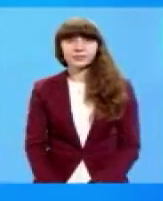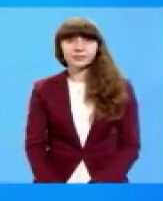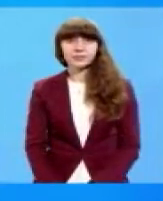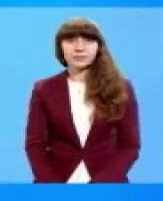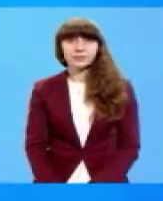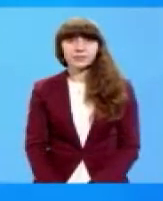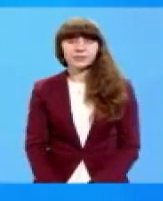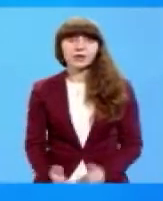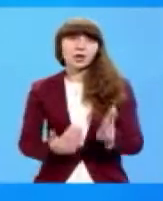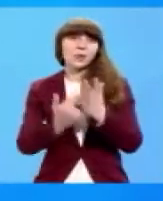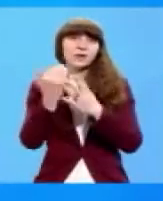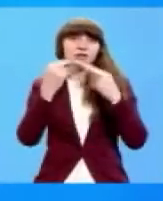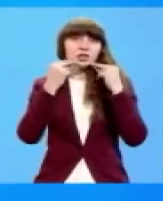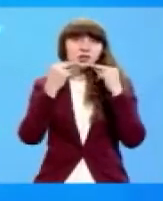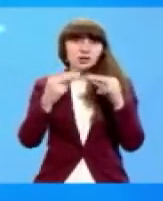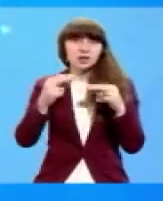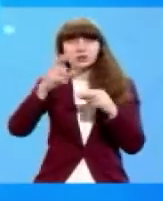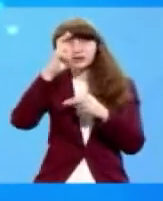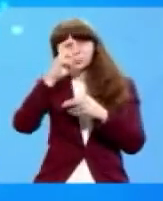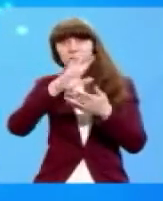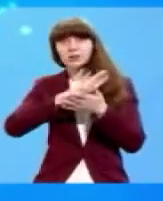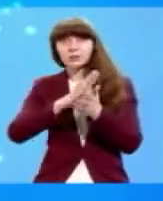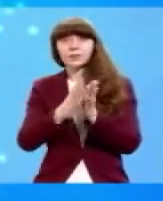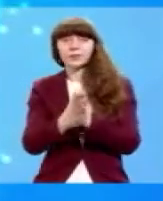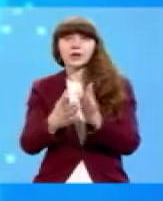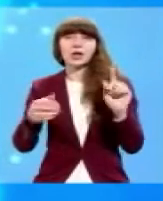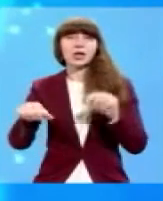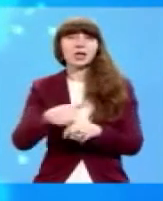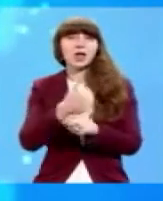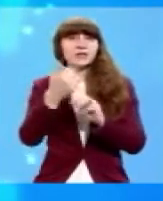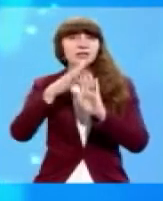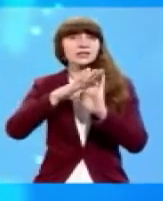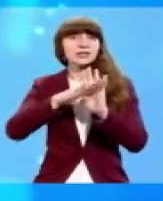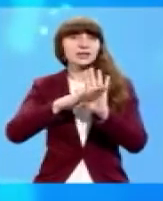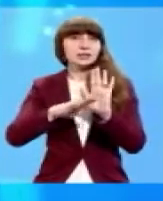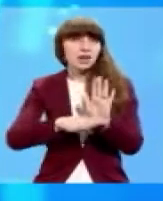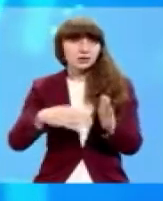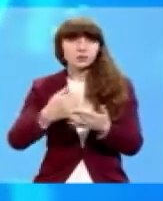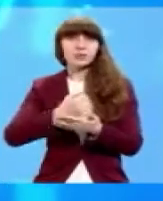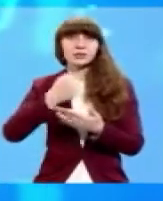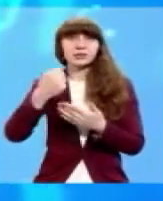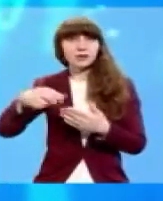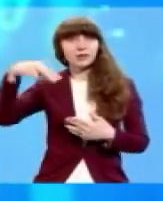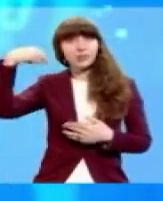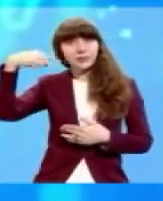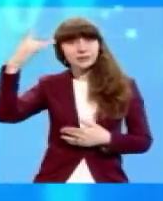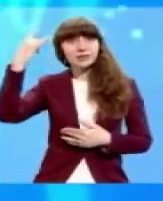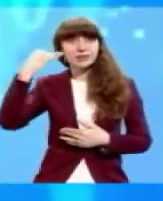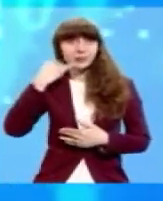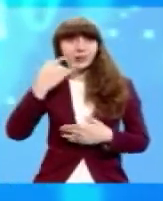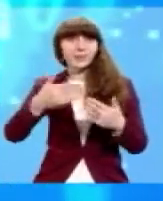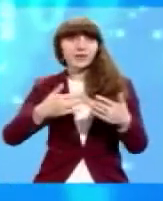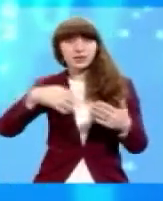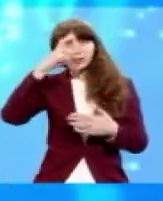Мемлекеттік қызметтердің сапасын арттыру ел президентінің мемлекеттік аппараттың алдына қойған басым міндеттердің бірі. Осы ретте агенттік тарапынан